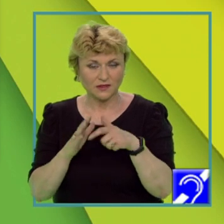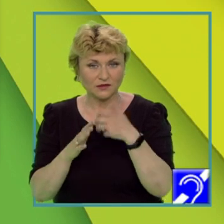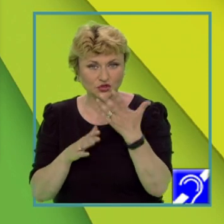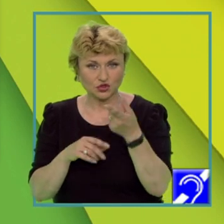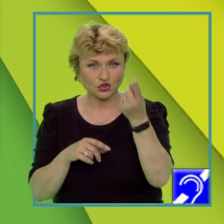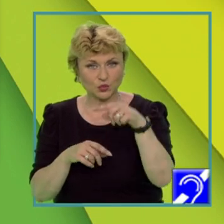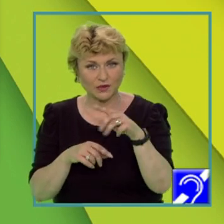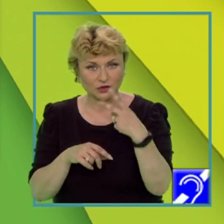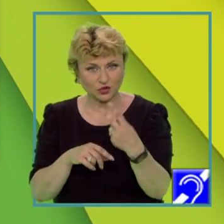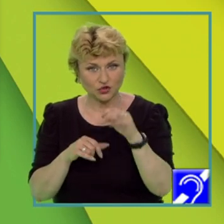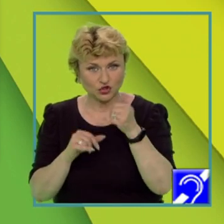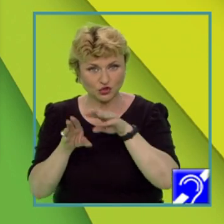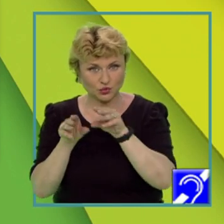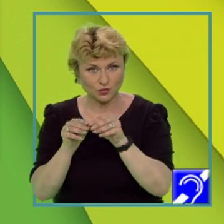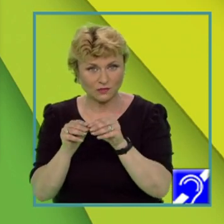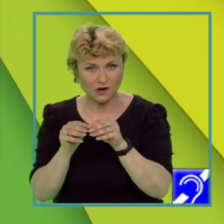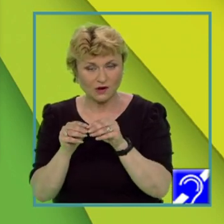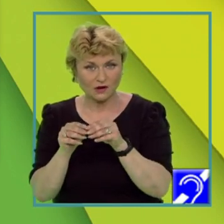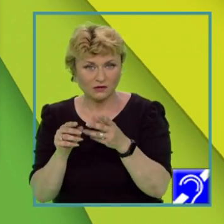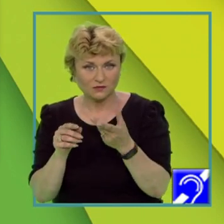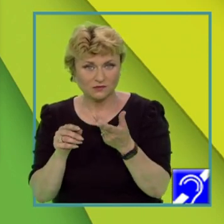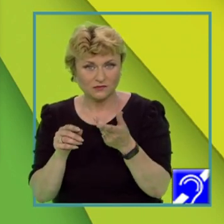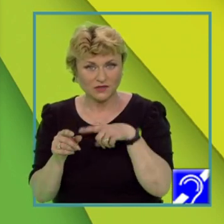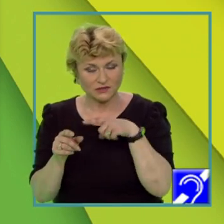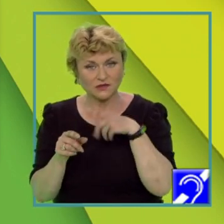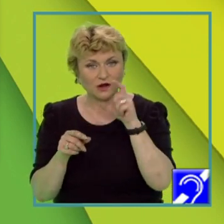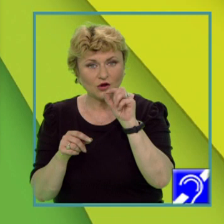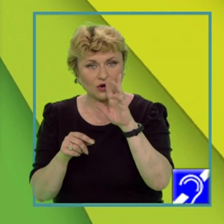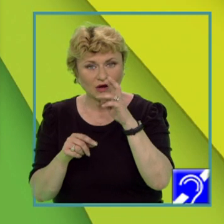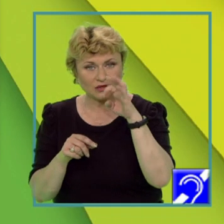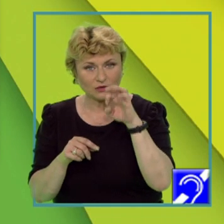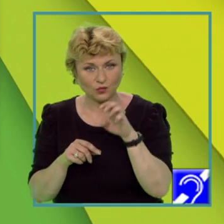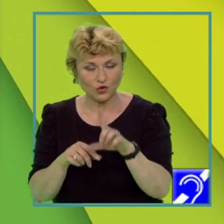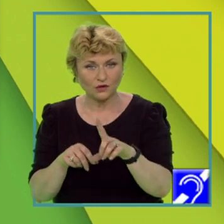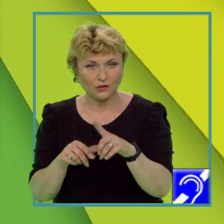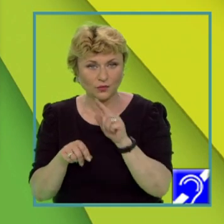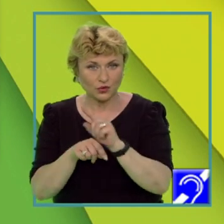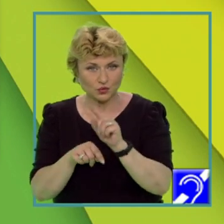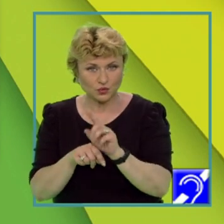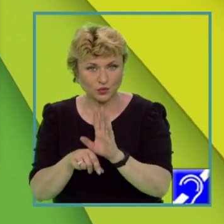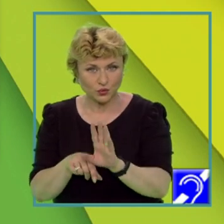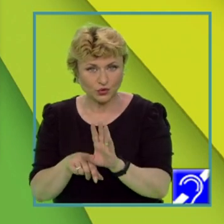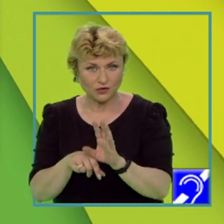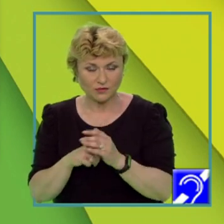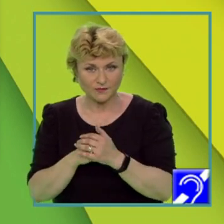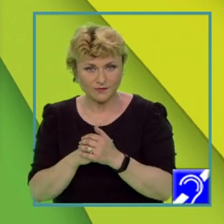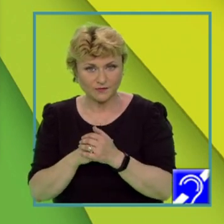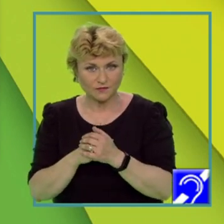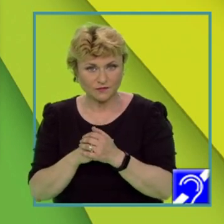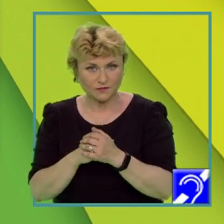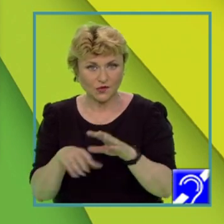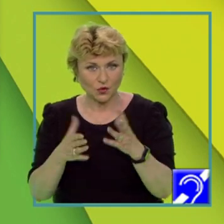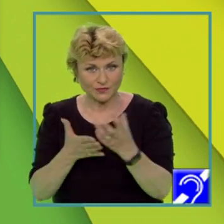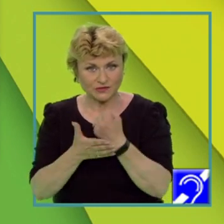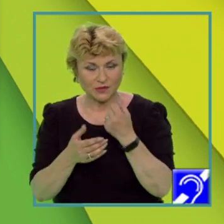2 iar suma lor aritmiilor este logaritmul produsului Deci inmultit cu localizare si multi din 5 ori 2 se obține